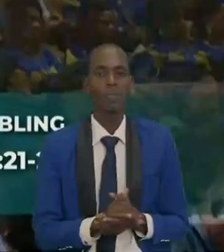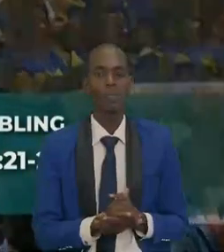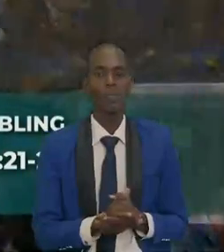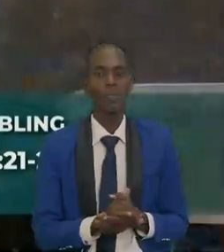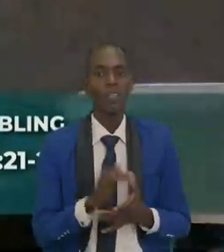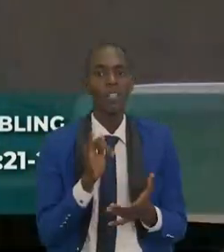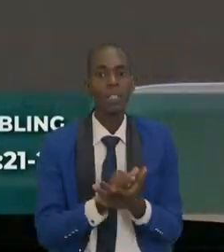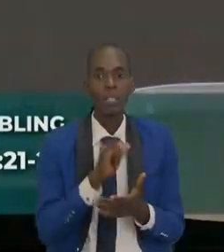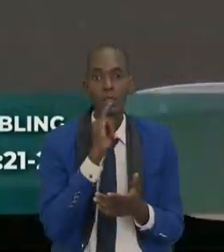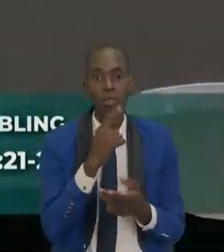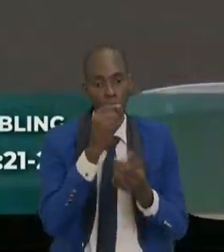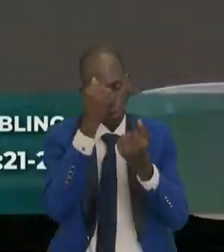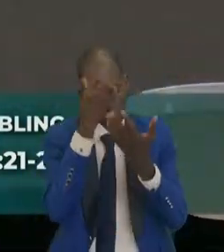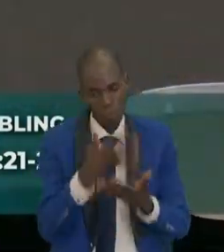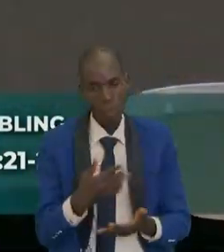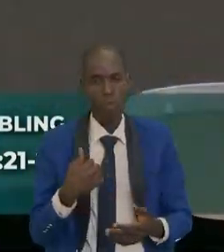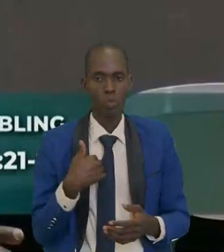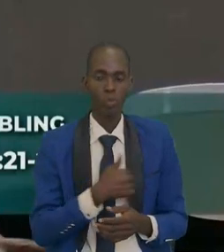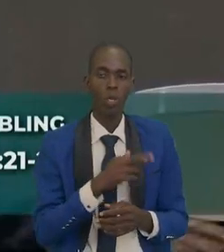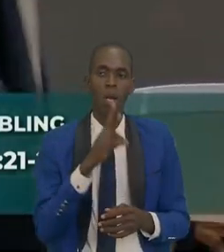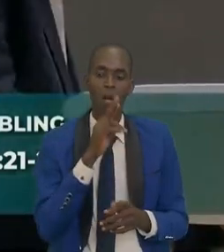Ça, c'est l'obéissance dont nous parlons.